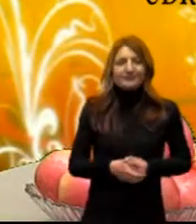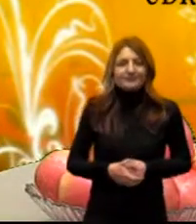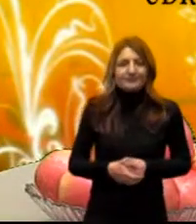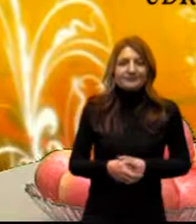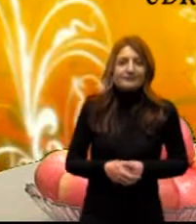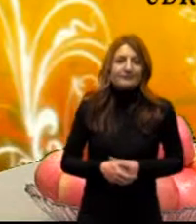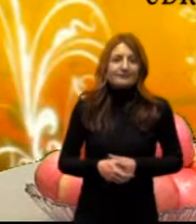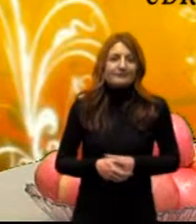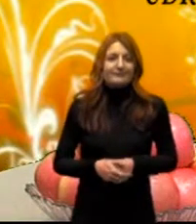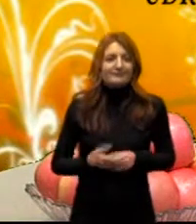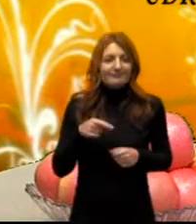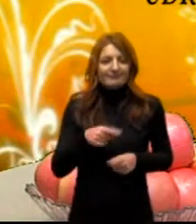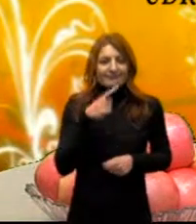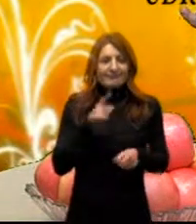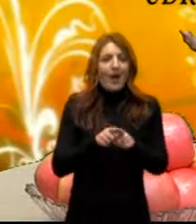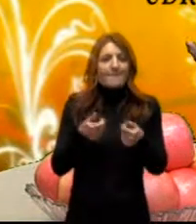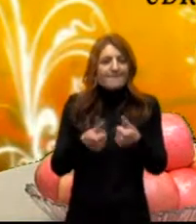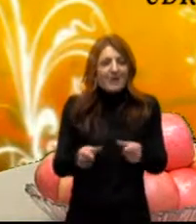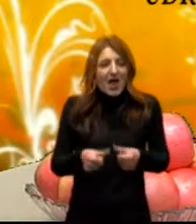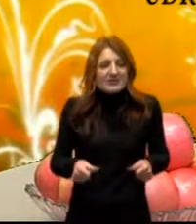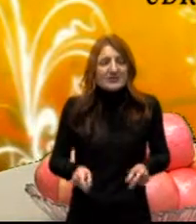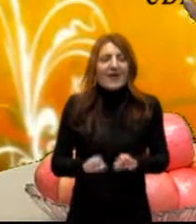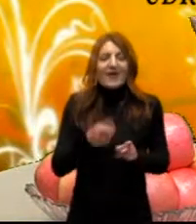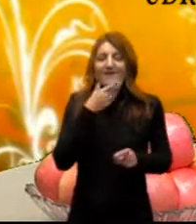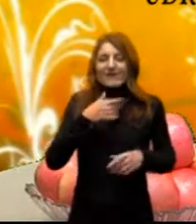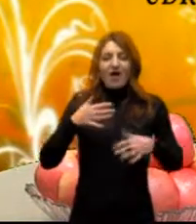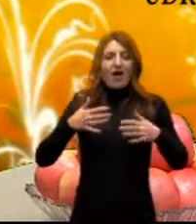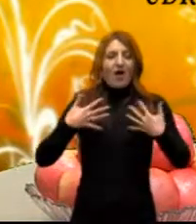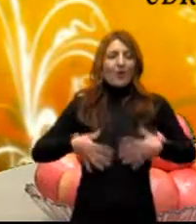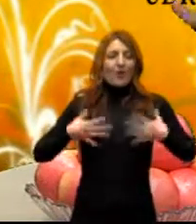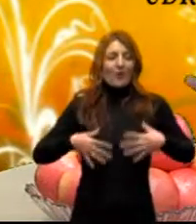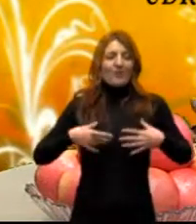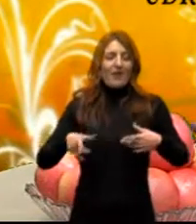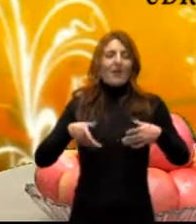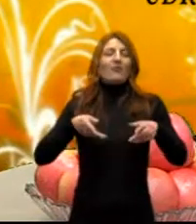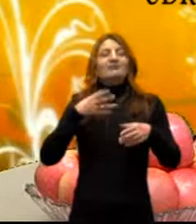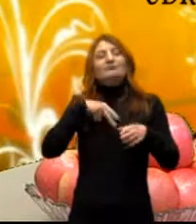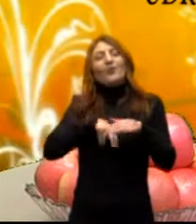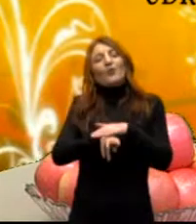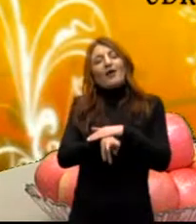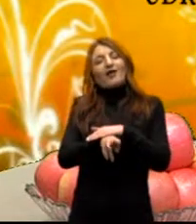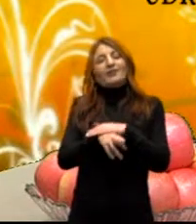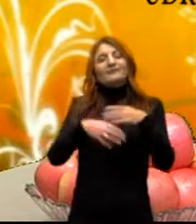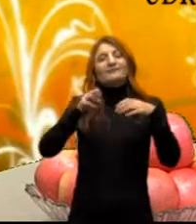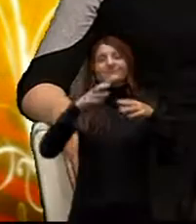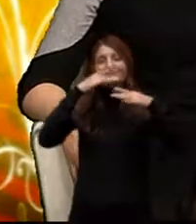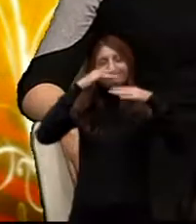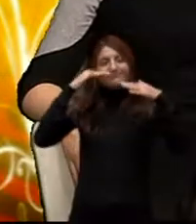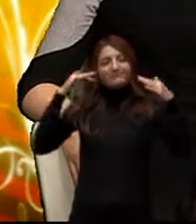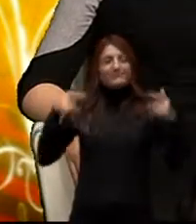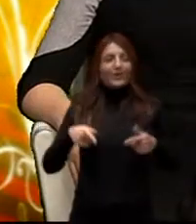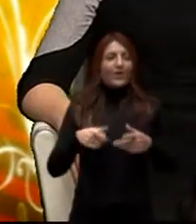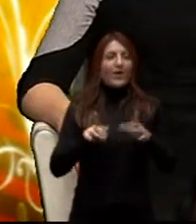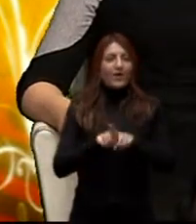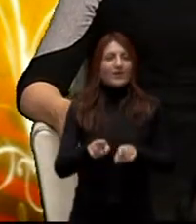evo, recimo, vi ste kazali masaže, neka dobra kupka sa nekim eteričnim uljem koje umiruje. Da, tu kao jedna od preporuka ti